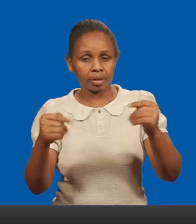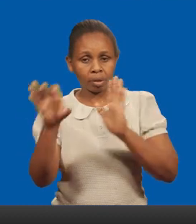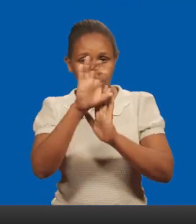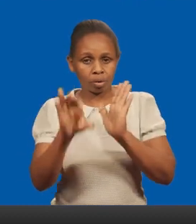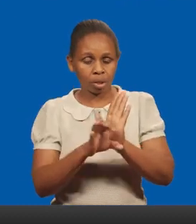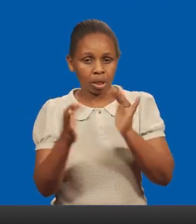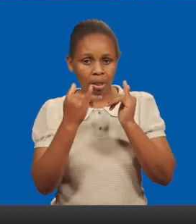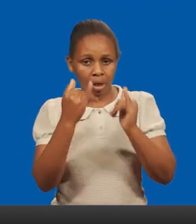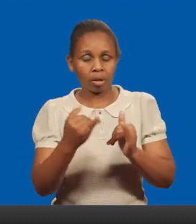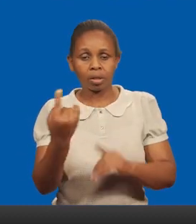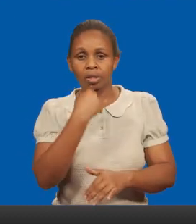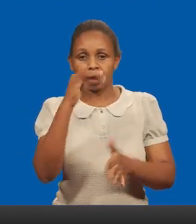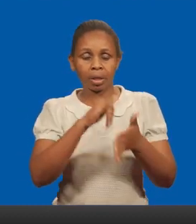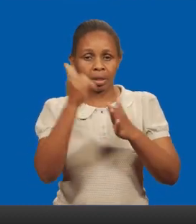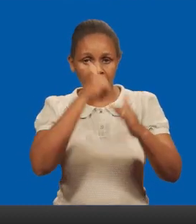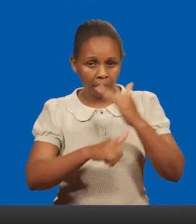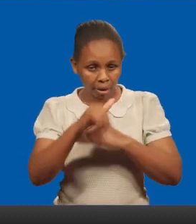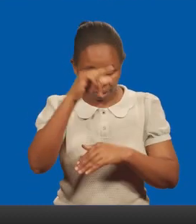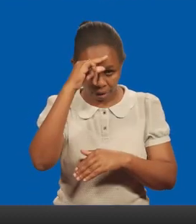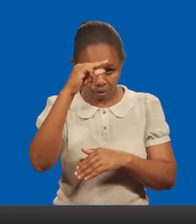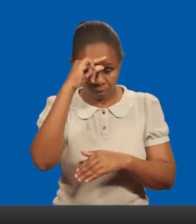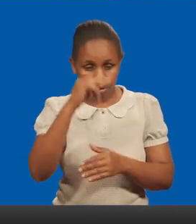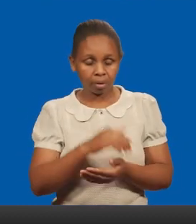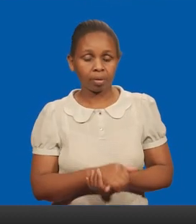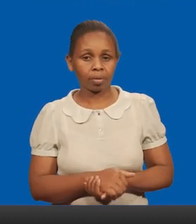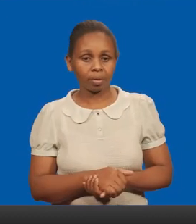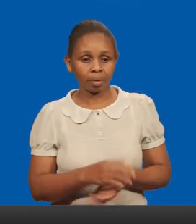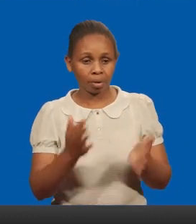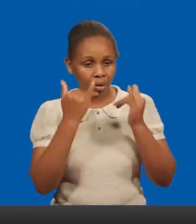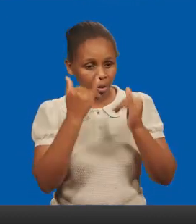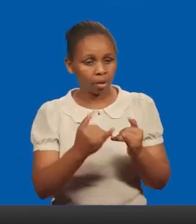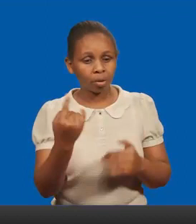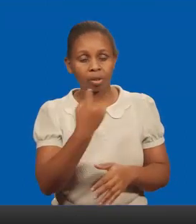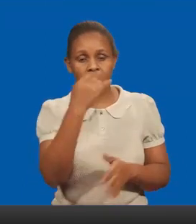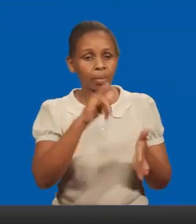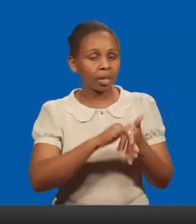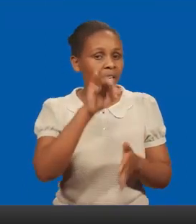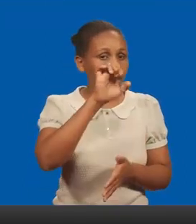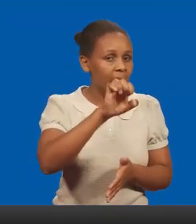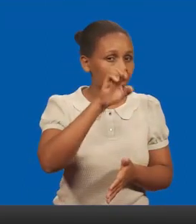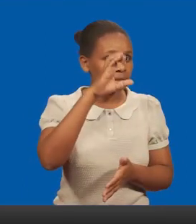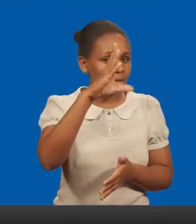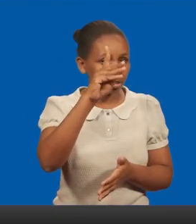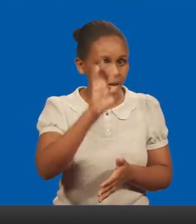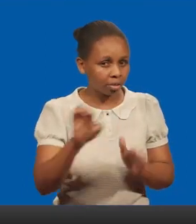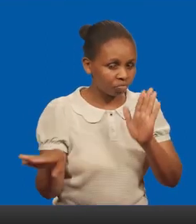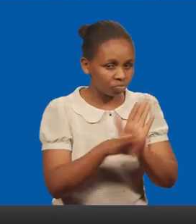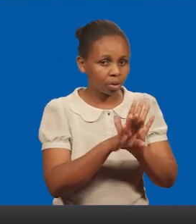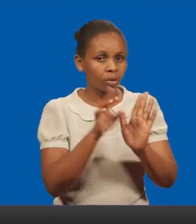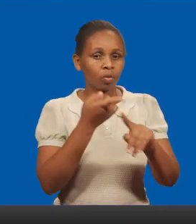wa katiba iliyoweka usimamizi huo chini ya serikali za ugatuzi. Kusikia mambo ya kwamba our